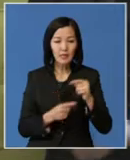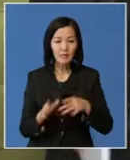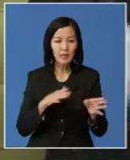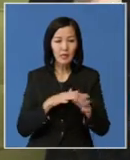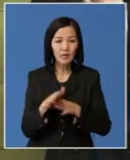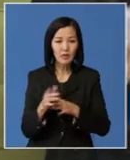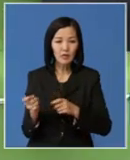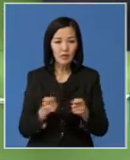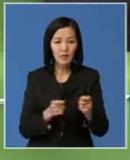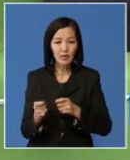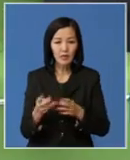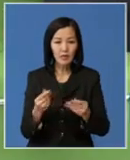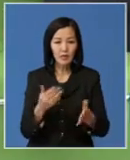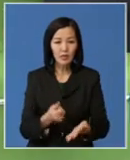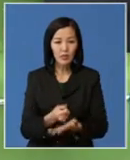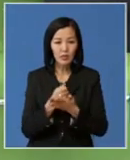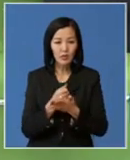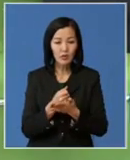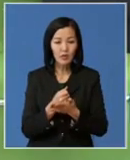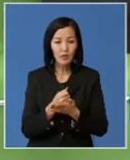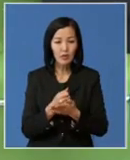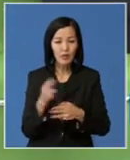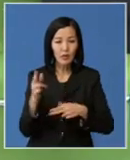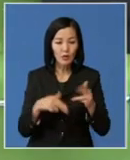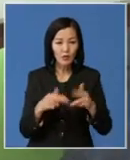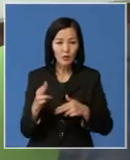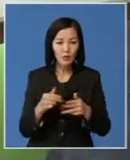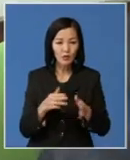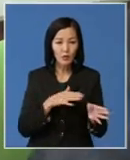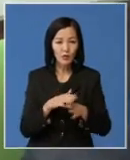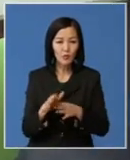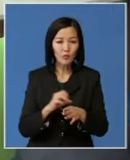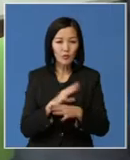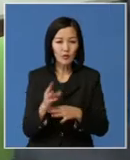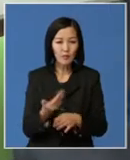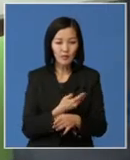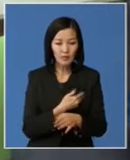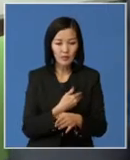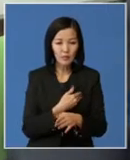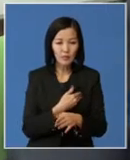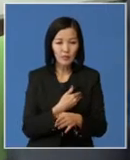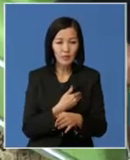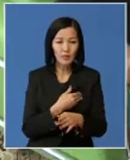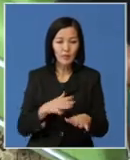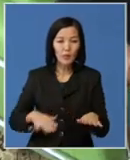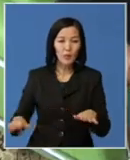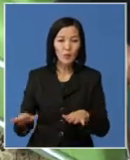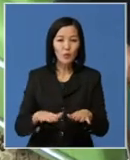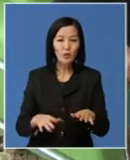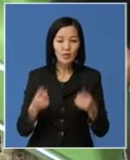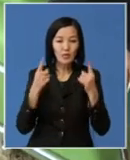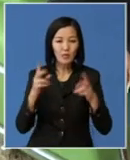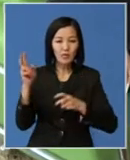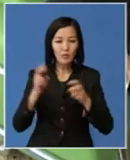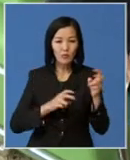атқарушы үкімет тараптан қаржылық қолдау мен инфрақұрылым жағын толықтай қамтамасыз етулерін сұрады. Мұнымен қоса өңірде кейбір ірі